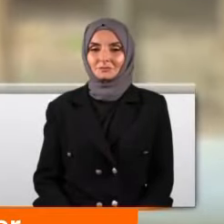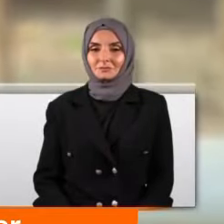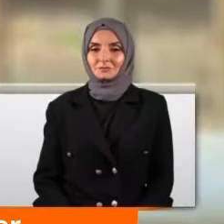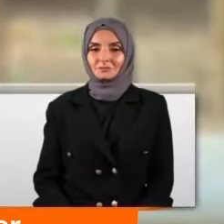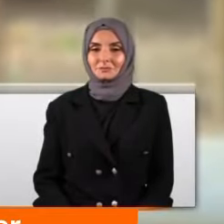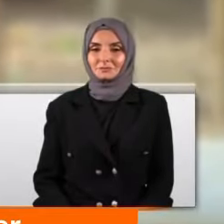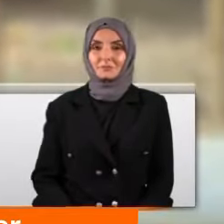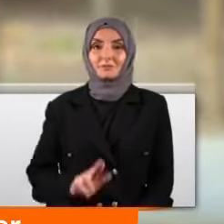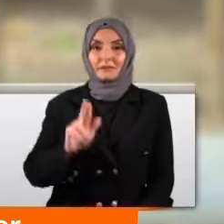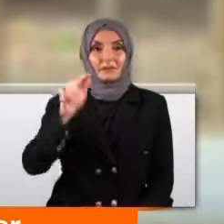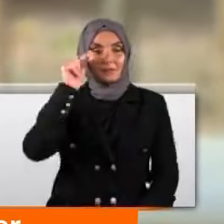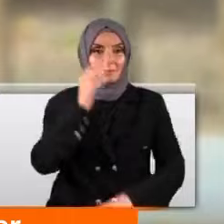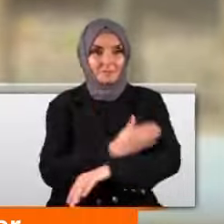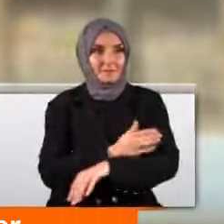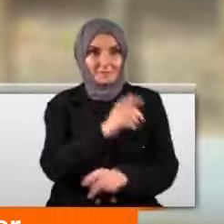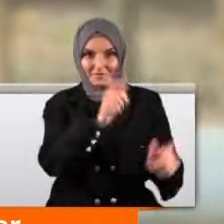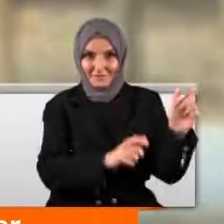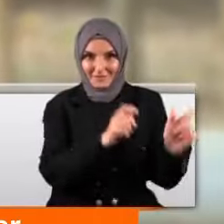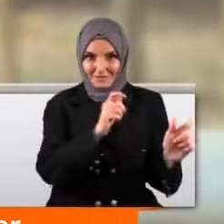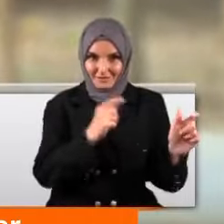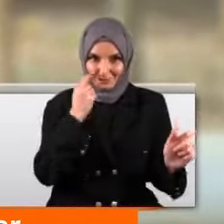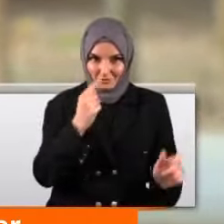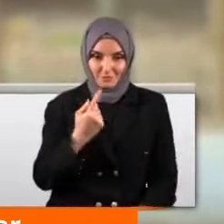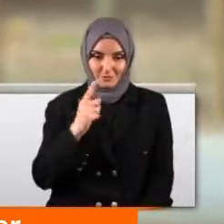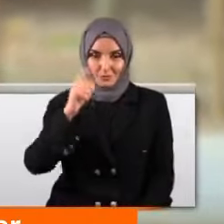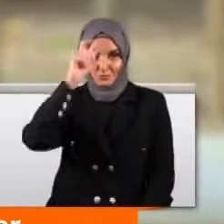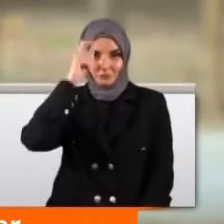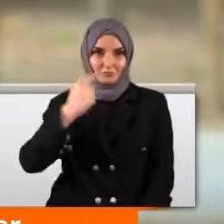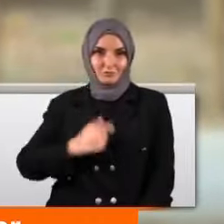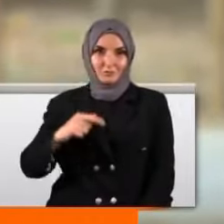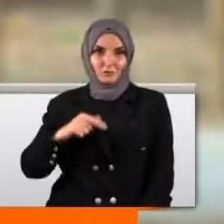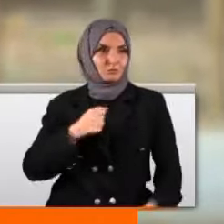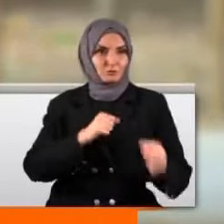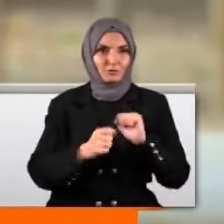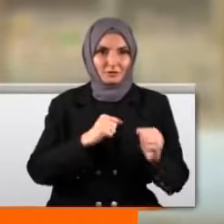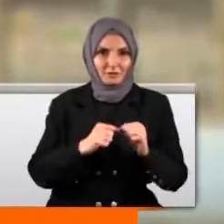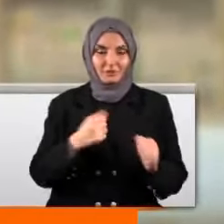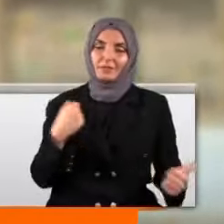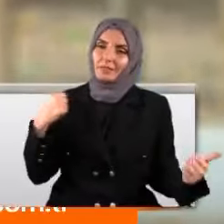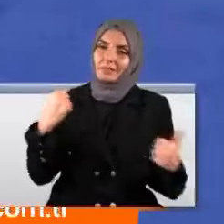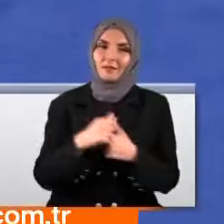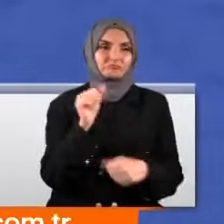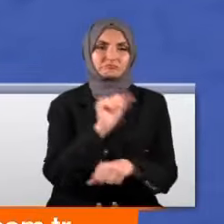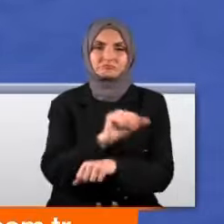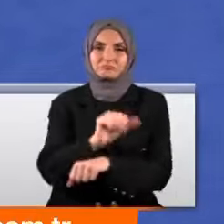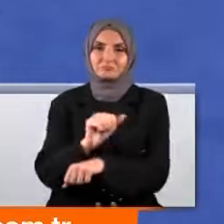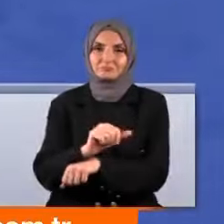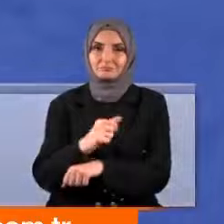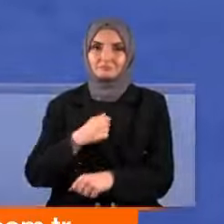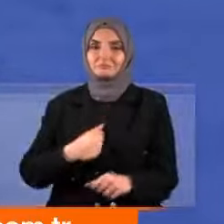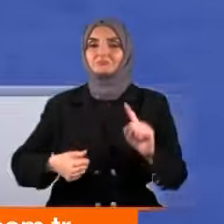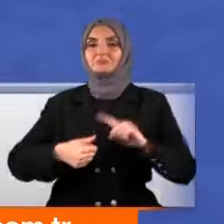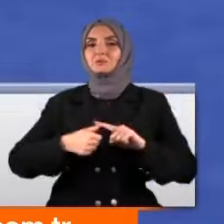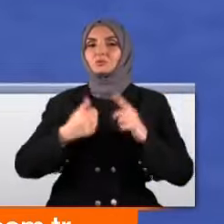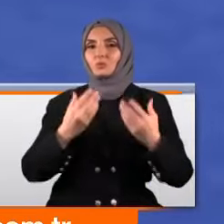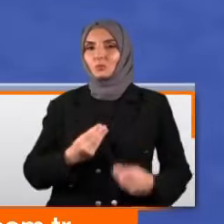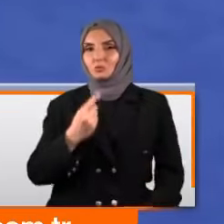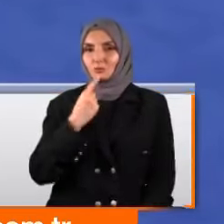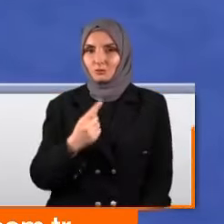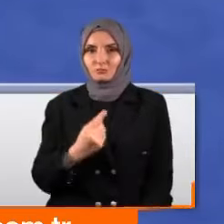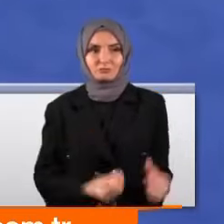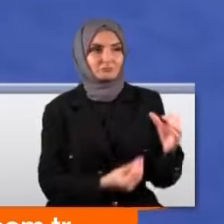Yedi Amerikalı bir Türk'e karşı bir mücadele ettik. Yeniden birinci oldum. Yedi Amerikalı'yı da yendim. Önüne çıkanı yendi.